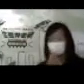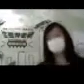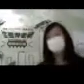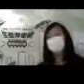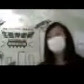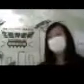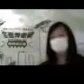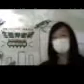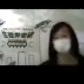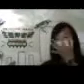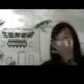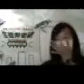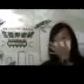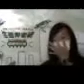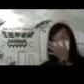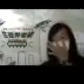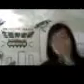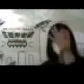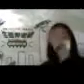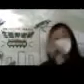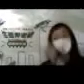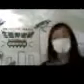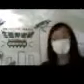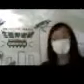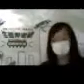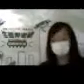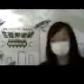嘅咁原來咧好多時候咧嗰啲